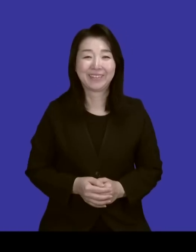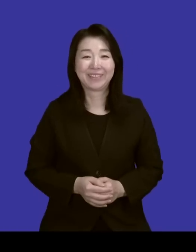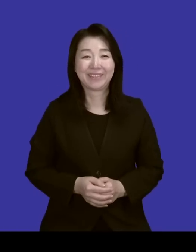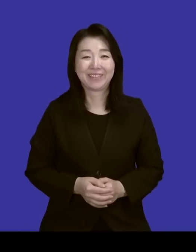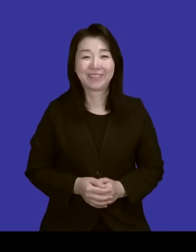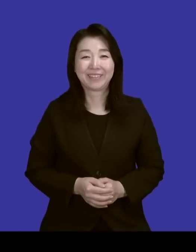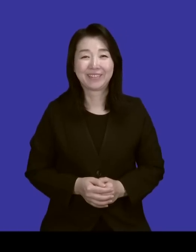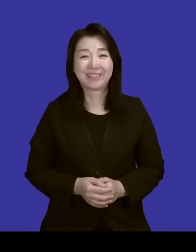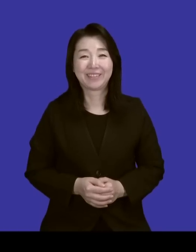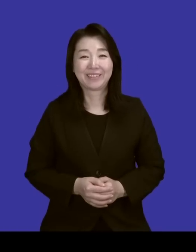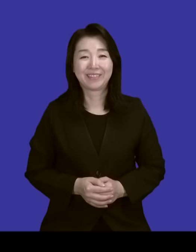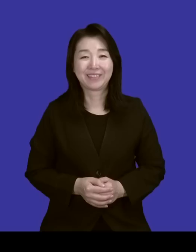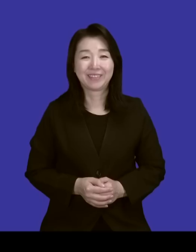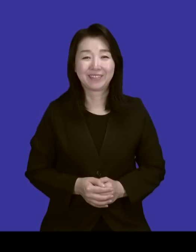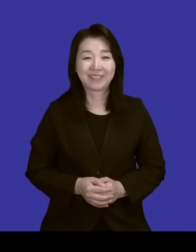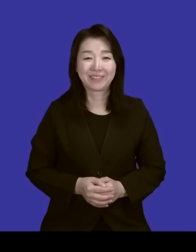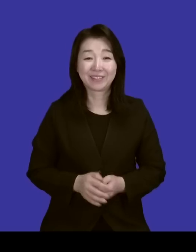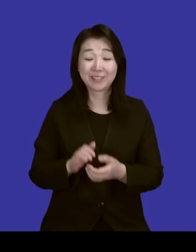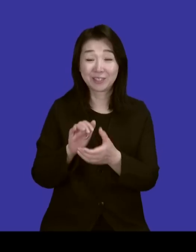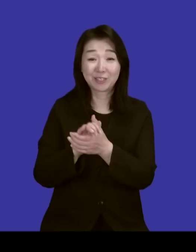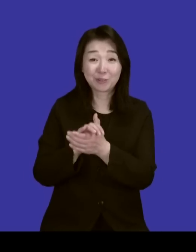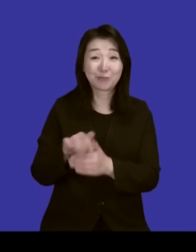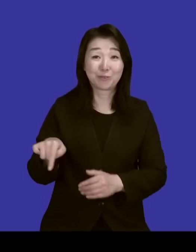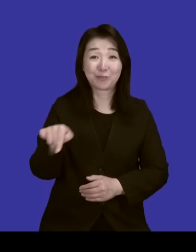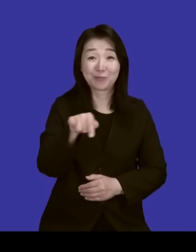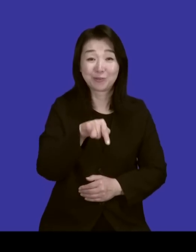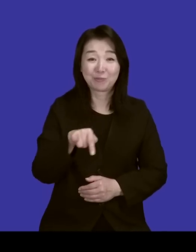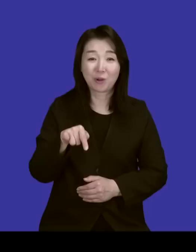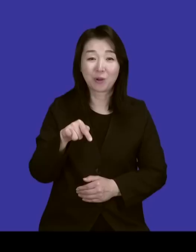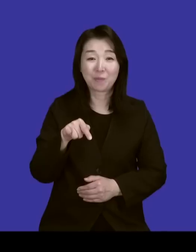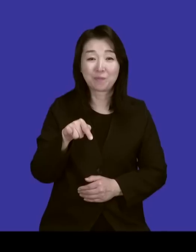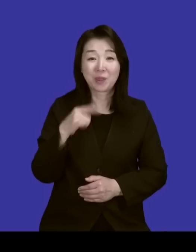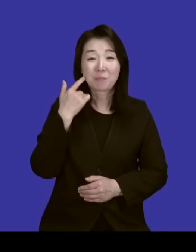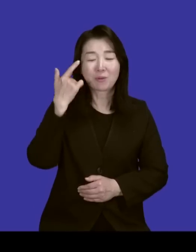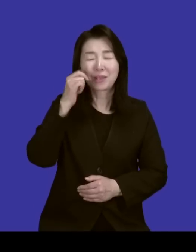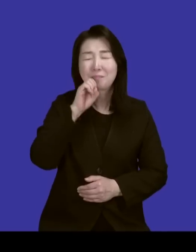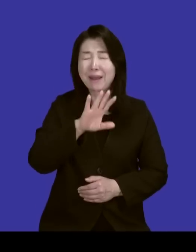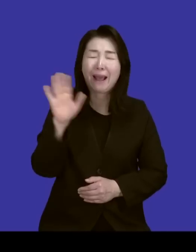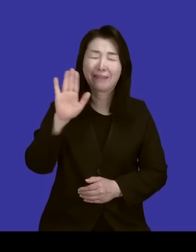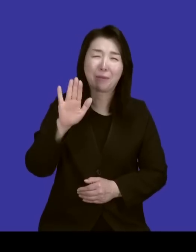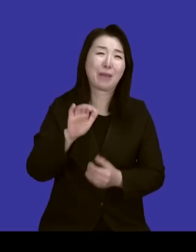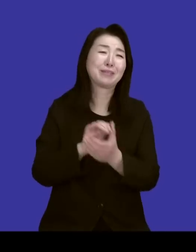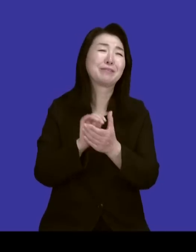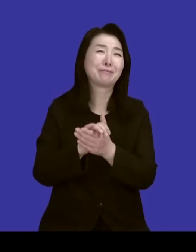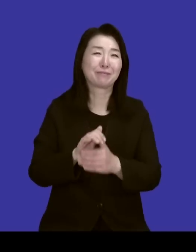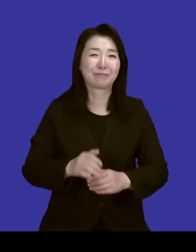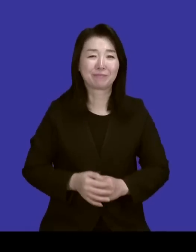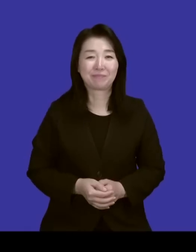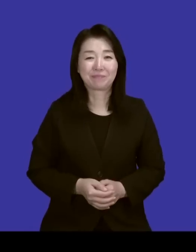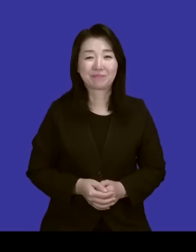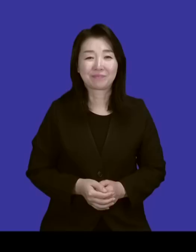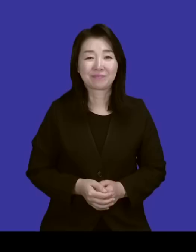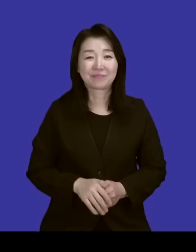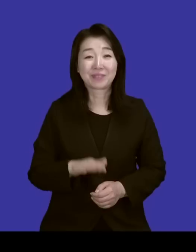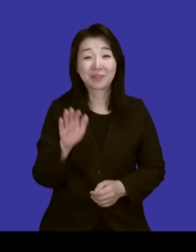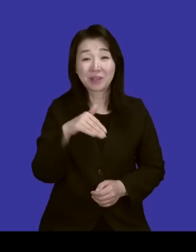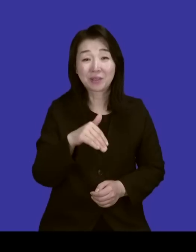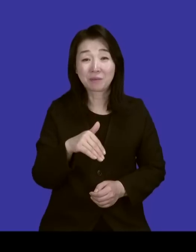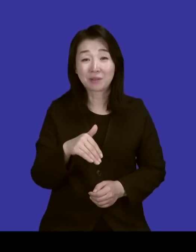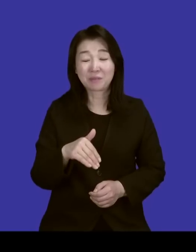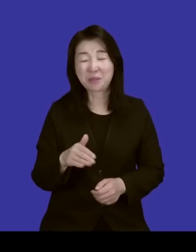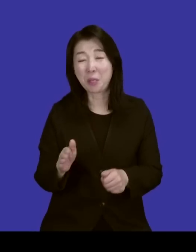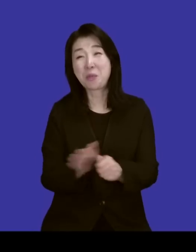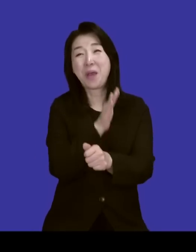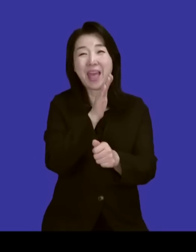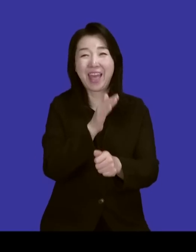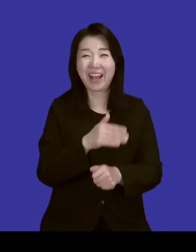야. 네, 그 친구들은 목사님이란 말이 안 나오잖아요. 친구들이. 그렇죠. 그렇죠. 그러니까 이렇게 바깥에 나가면서 이렇게 치고